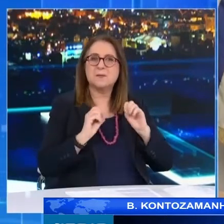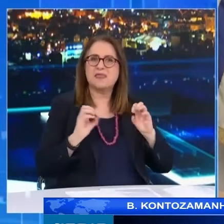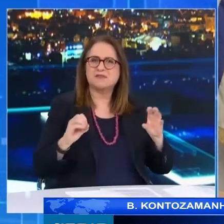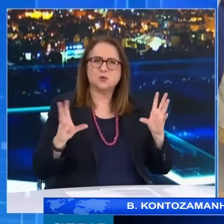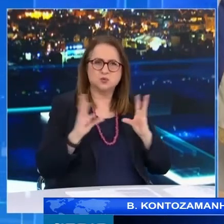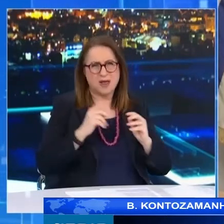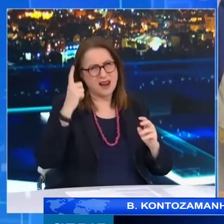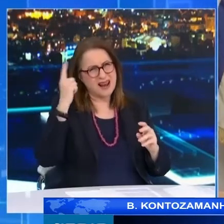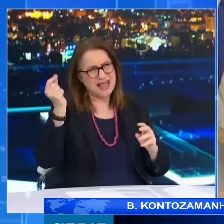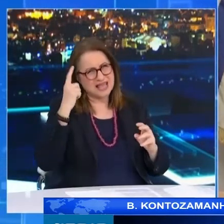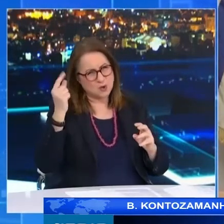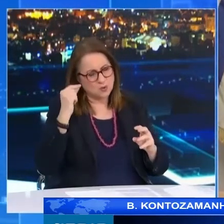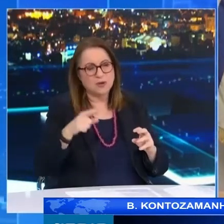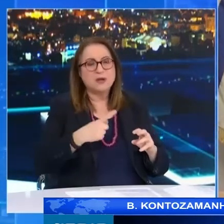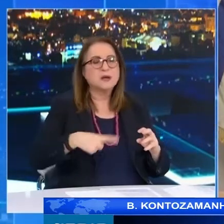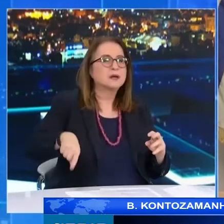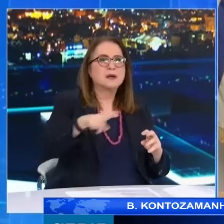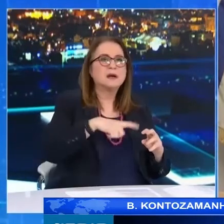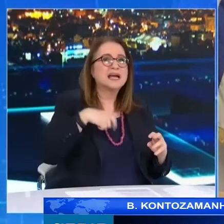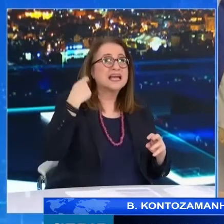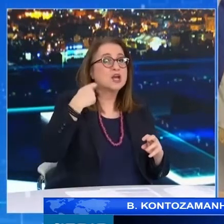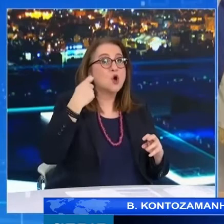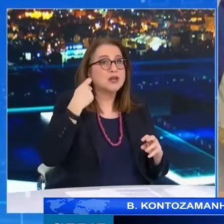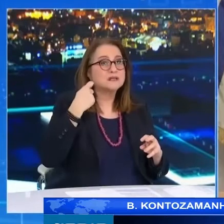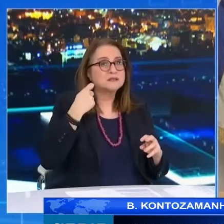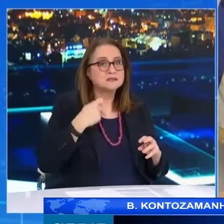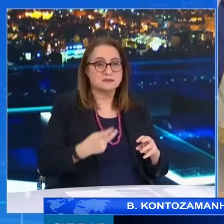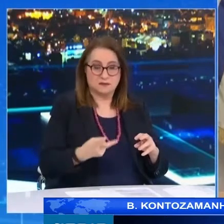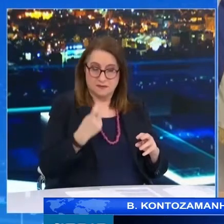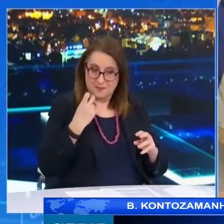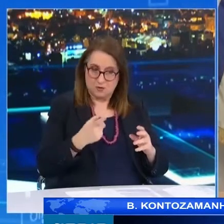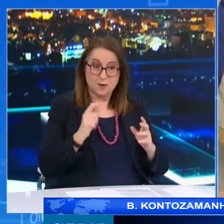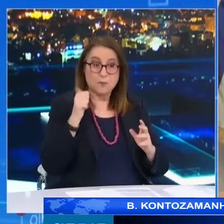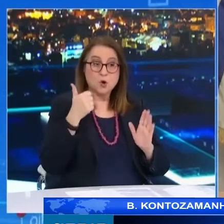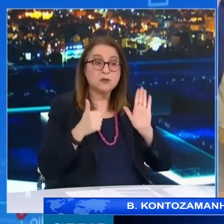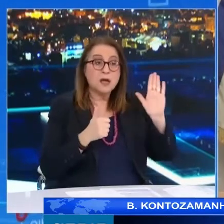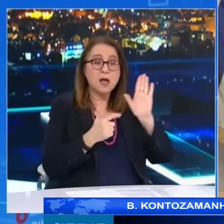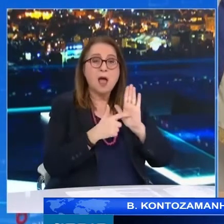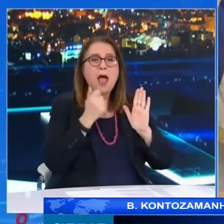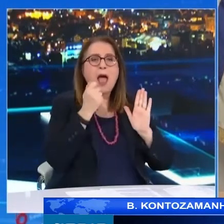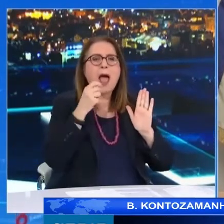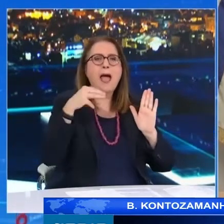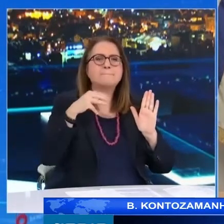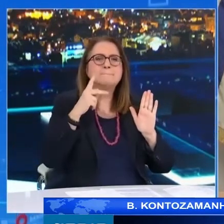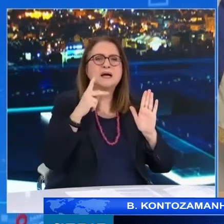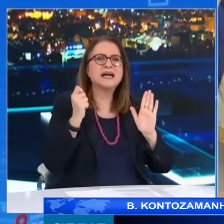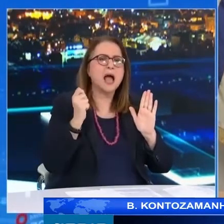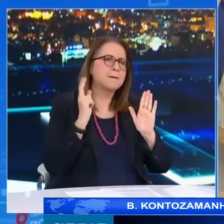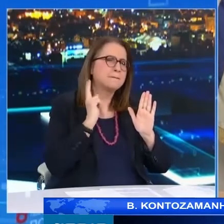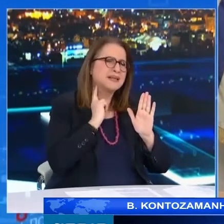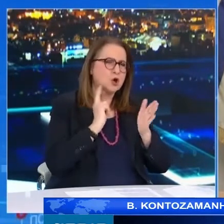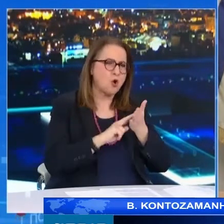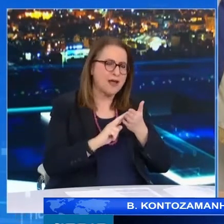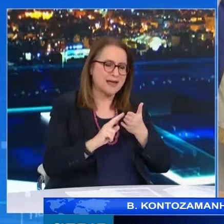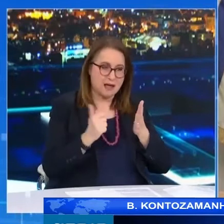θα μπορούν να παραλαμβάνουν για τα παιδιά τους με την επίδειξη των ΑΜΚΑ τους τα τεστ που τους αναλογούν. Το self-test θα